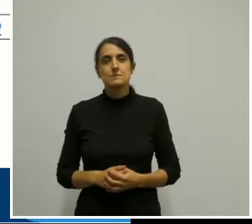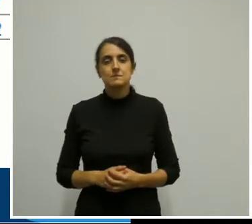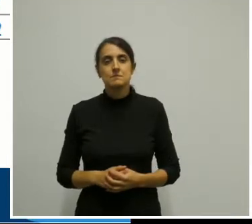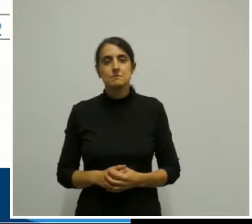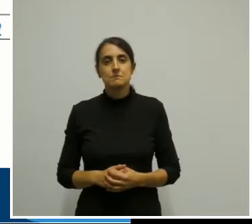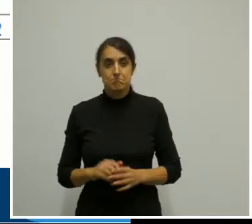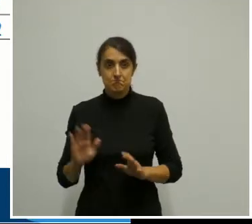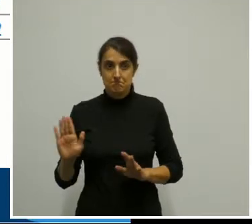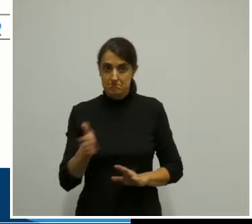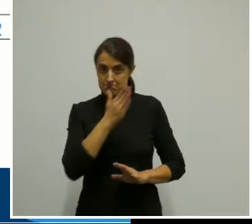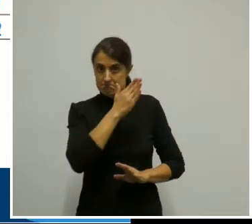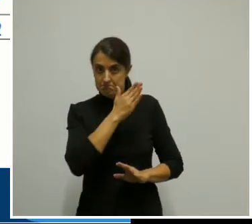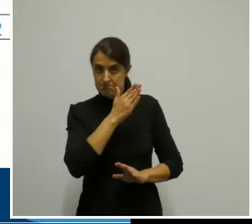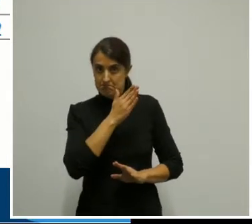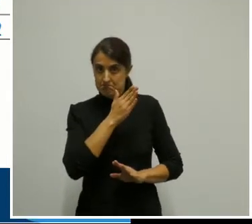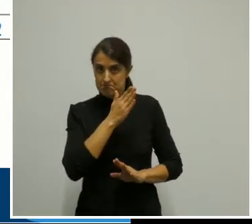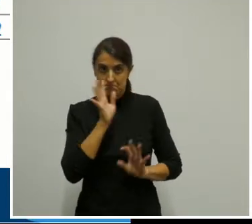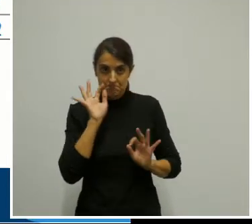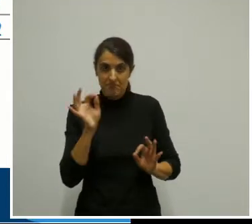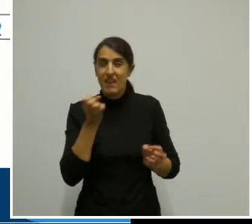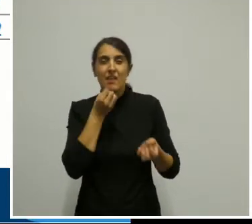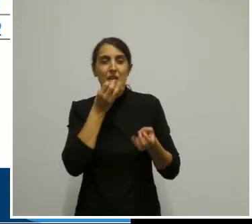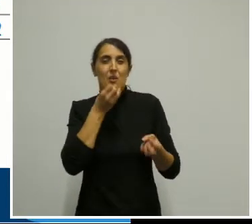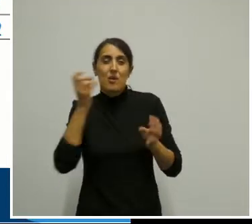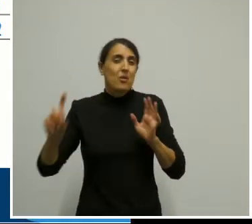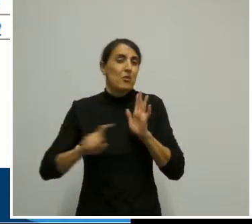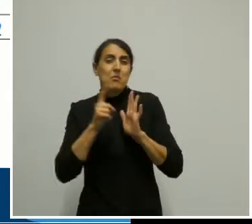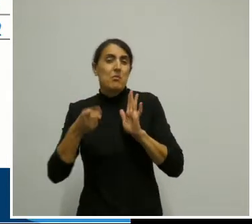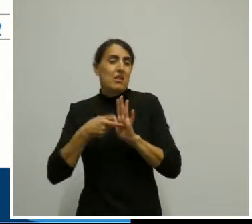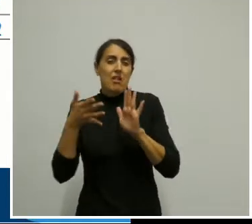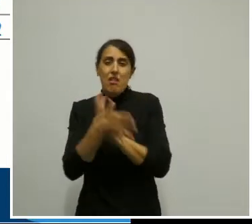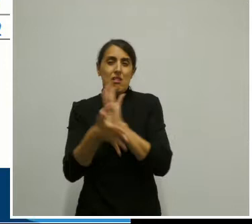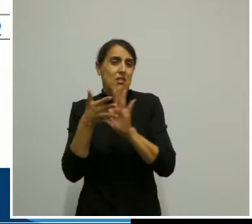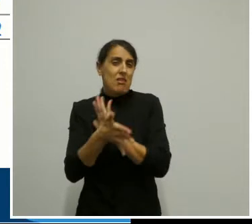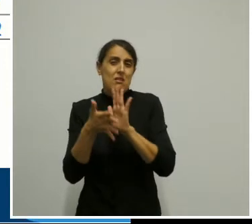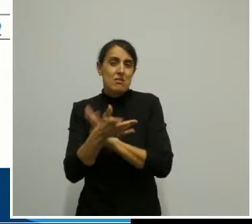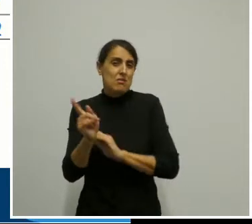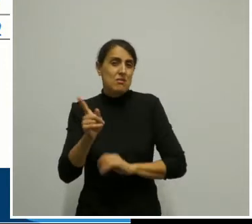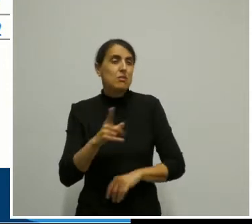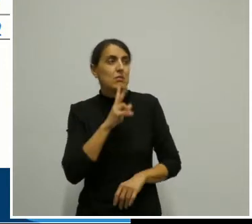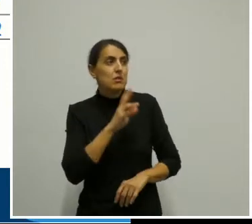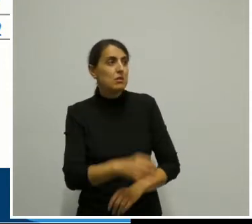La passo? No és que no us dic tots els números perquè... Sí?